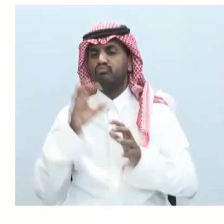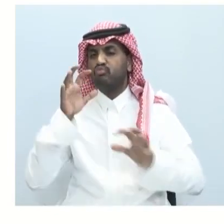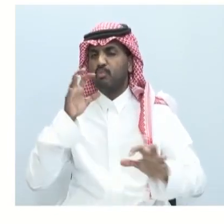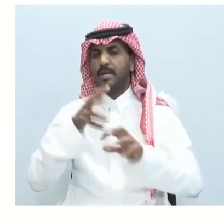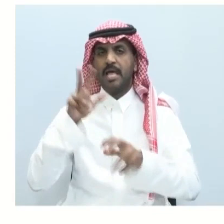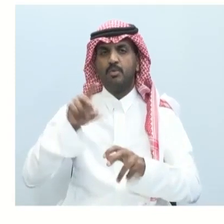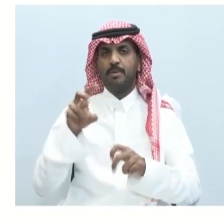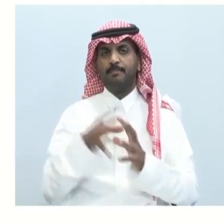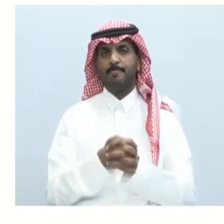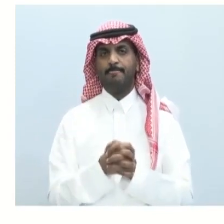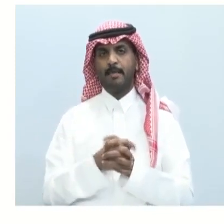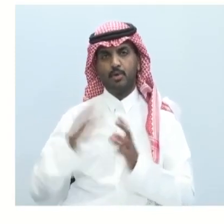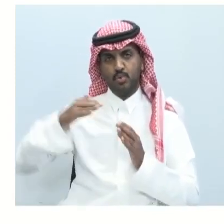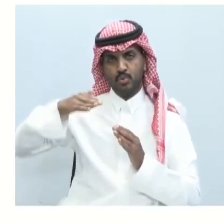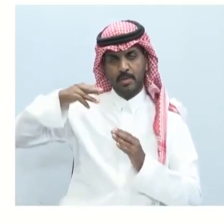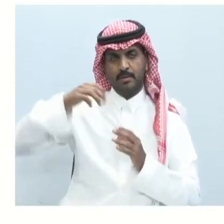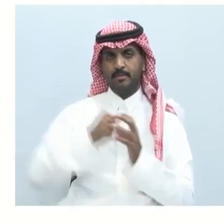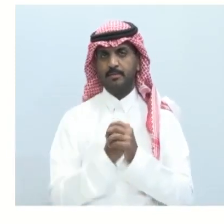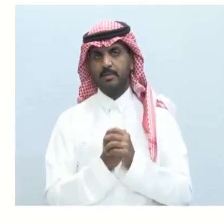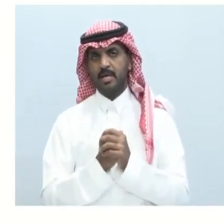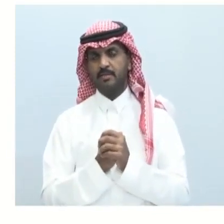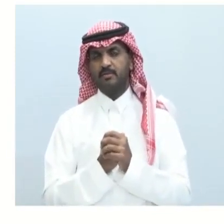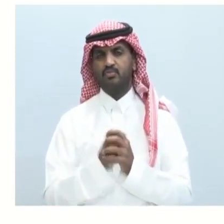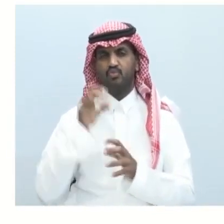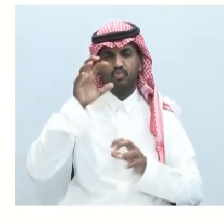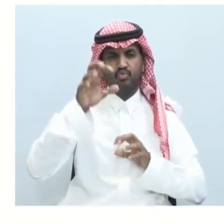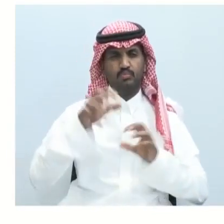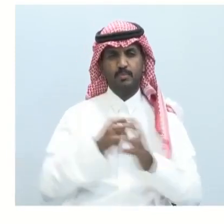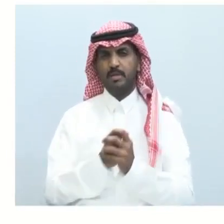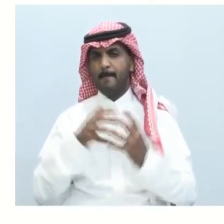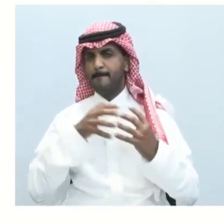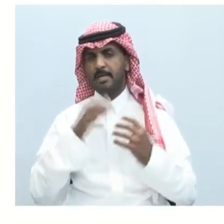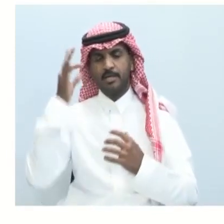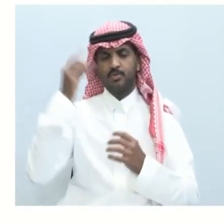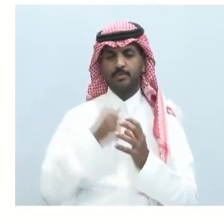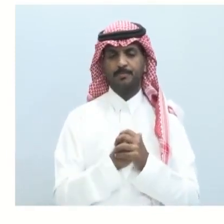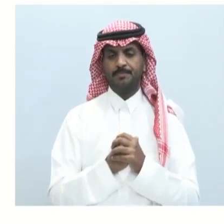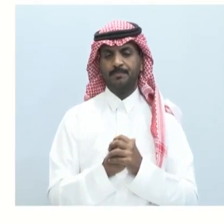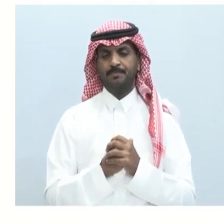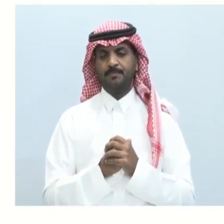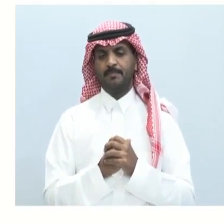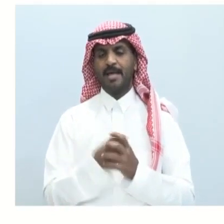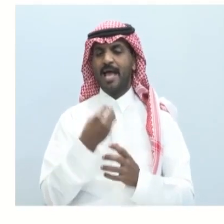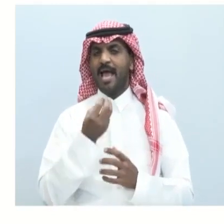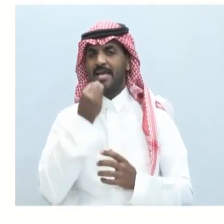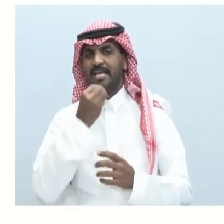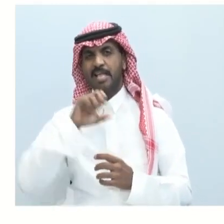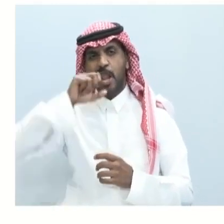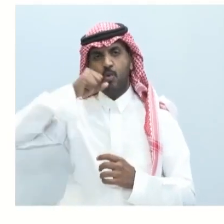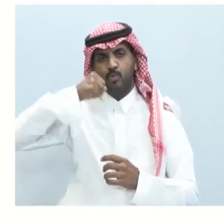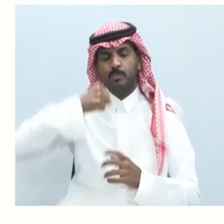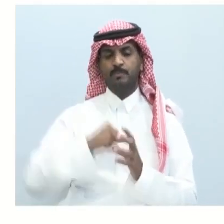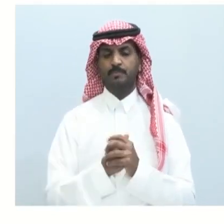الرتبه التي ينتمي لها الدب الامريكي الاسود او الدب الاسيوي الاسود نسميها الان اكلات ماذا اللحوم